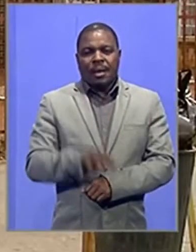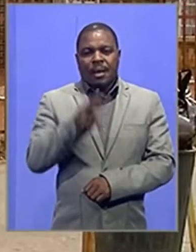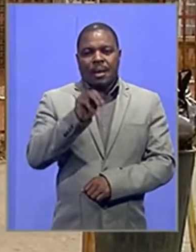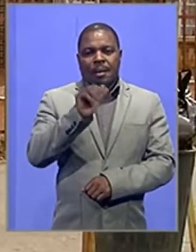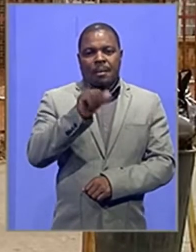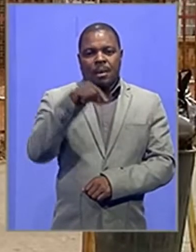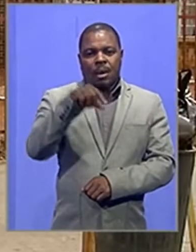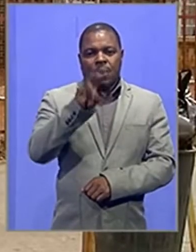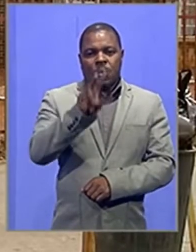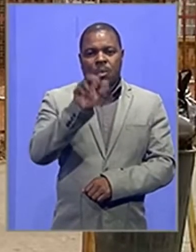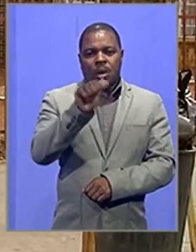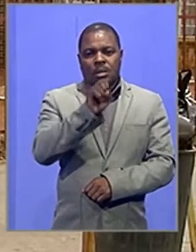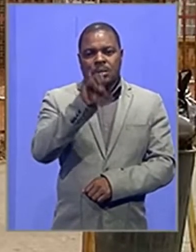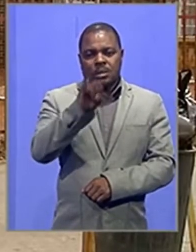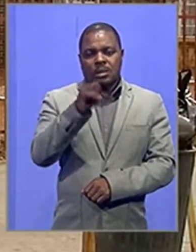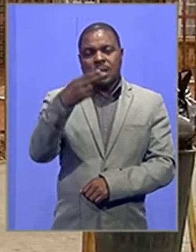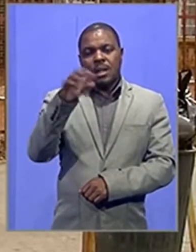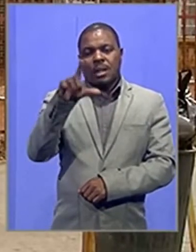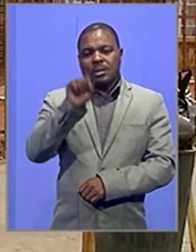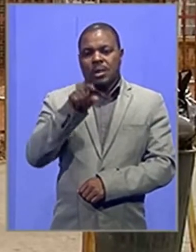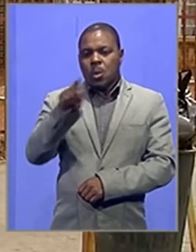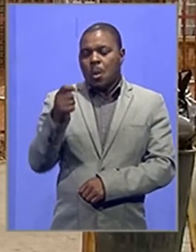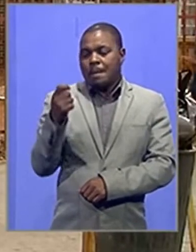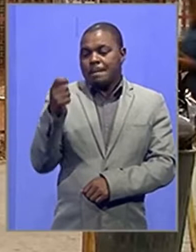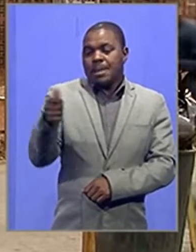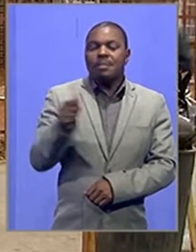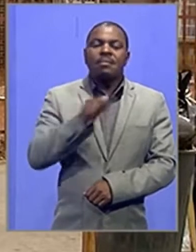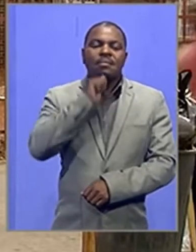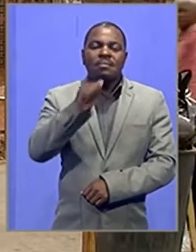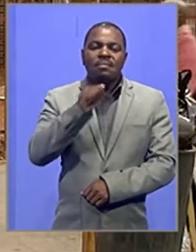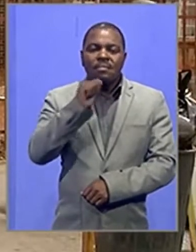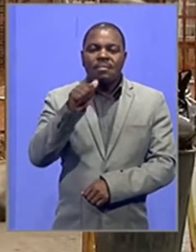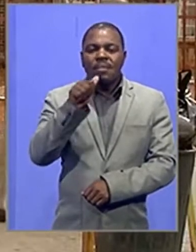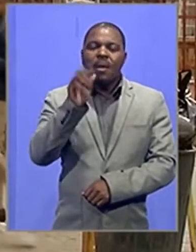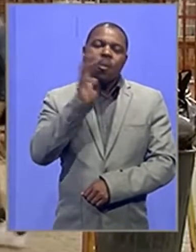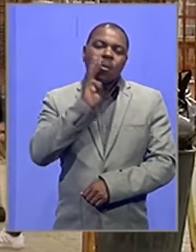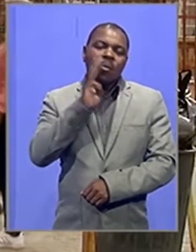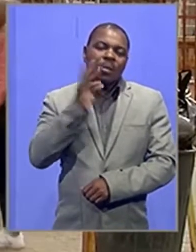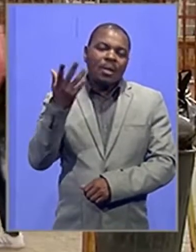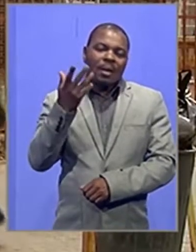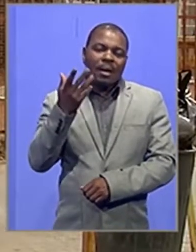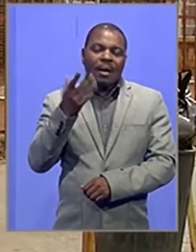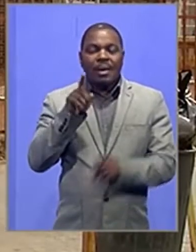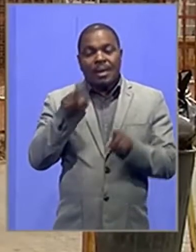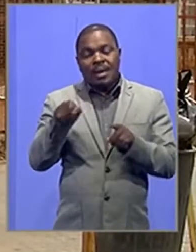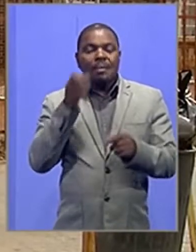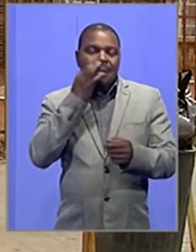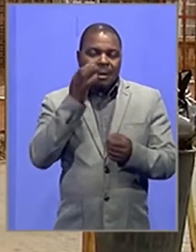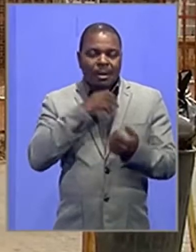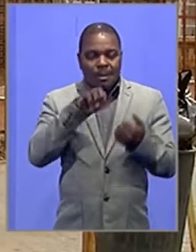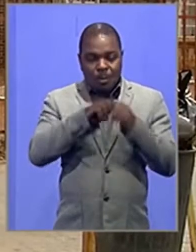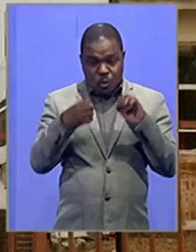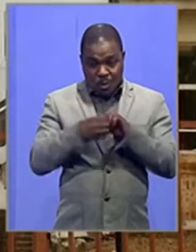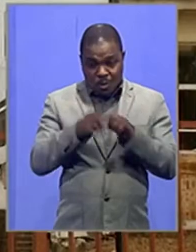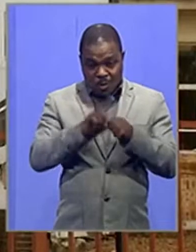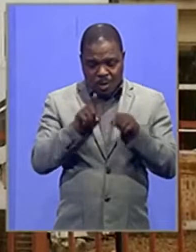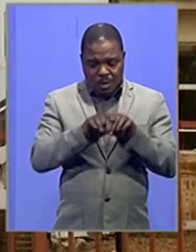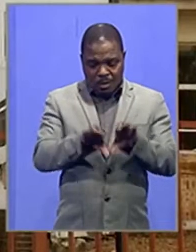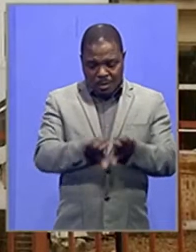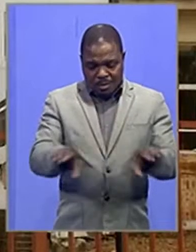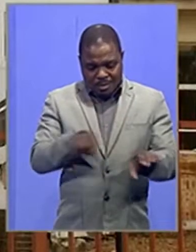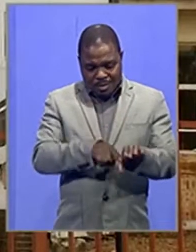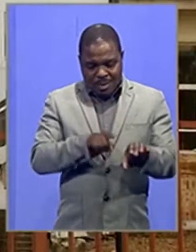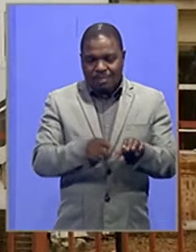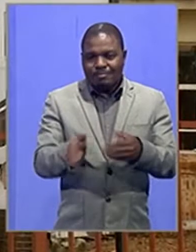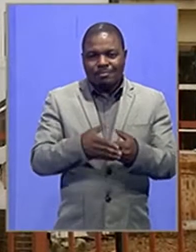yo kolotang sedibengota dimilione tsa diranta o ka ya fa thebolelo ya metsi e thibelwa ke gore dipeipi tsa metsi di tswetswe. Phepelo